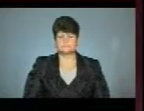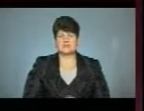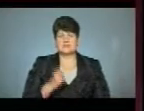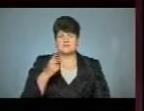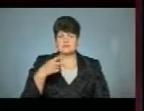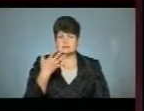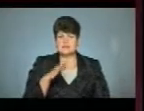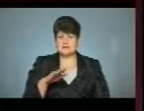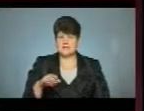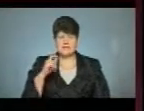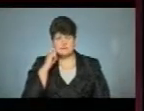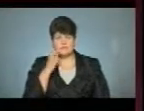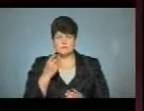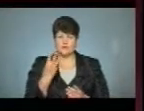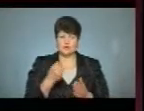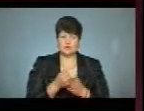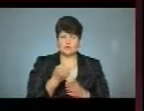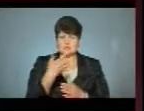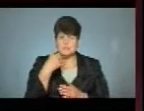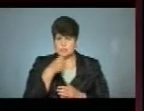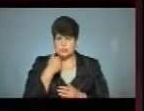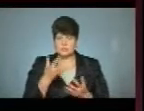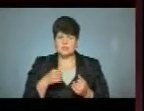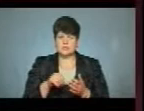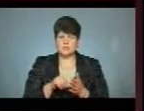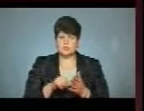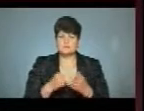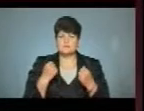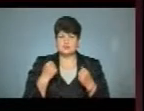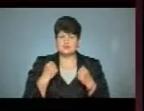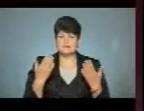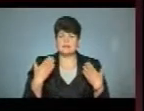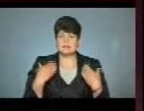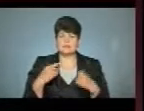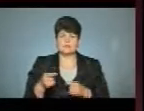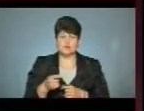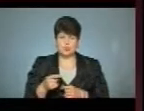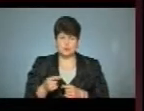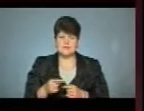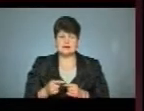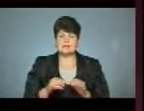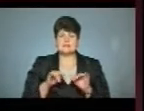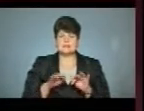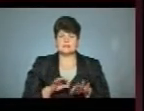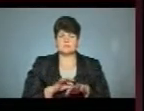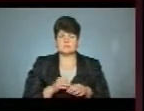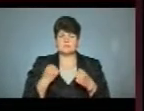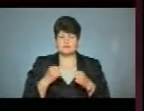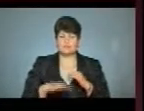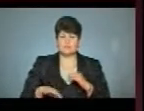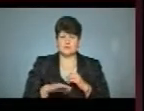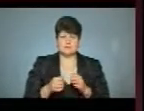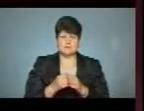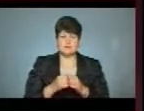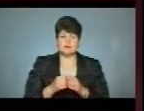Двадцять 5 дітей віком від 3 до 15 років взяли участь у спортивних канікулах в Тернополі. Захід провели на спортивному майданчику, що по